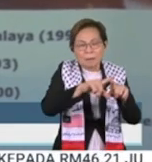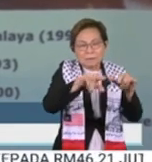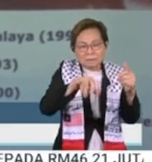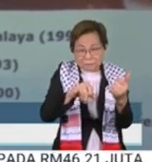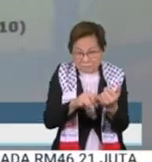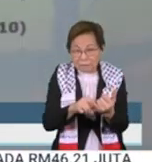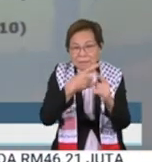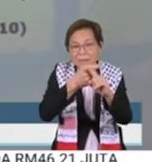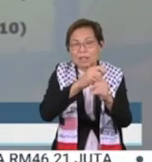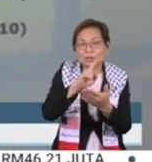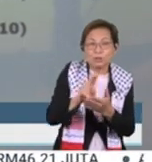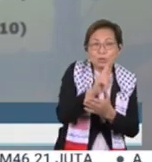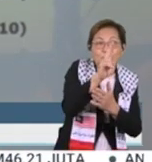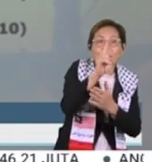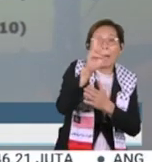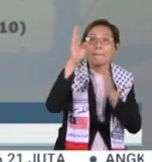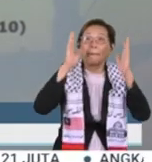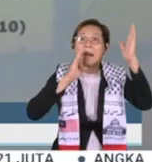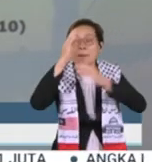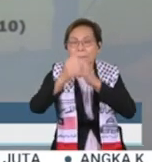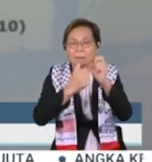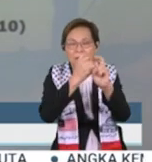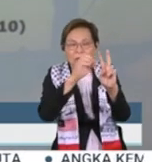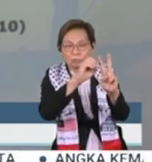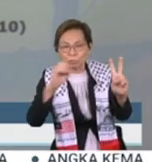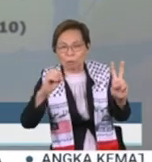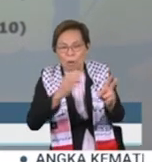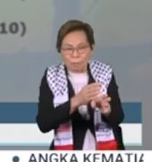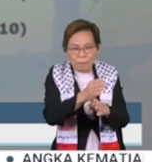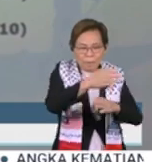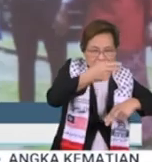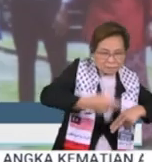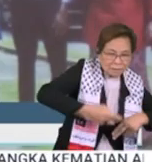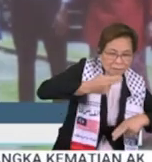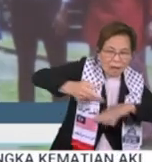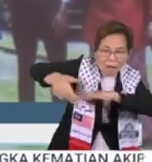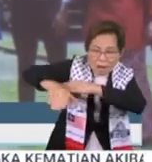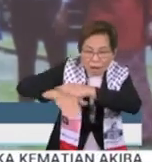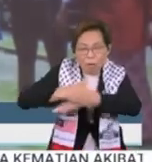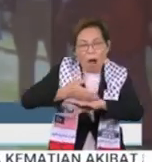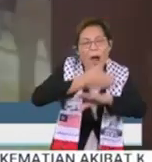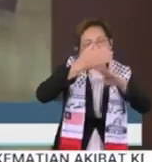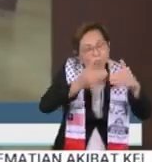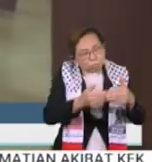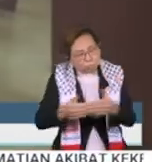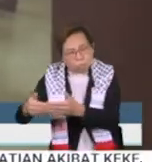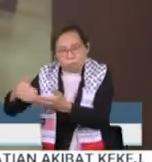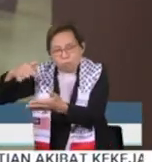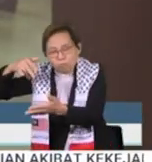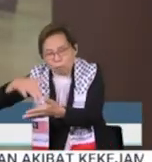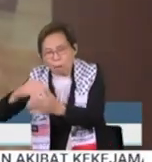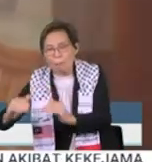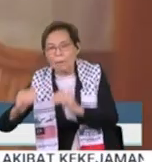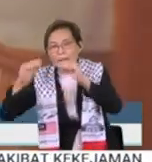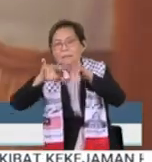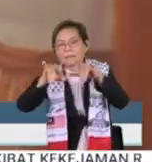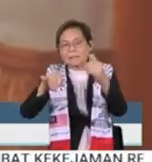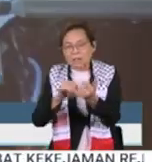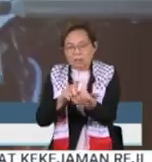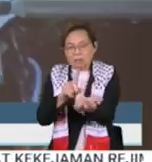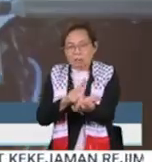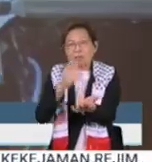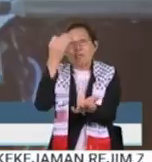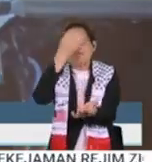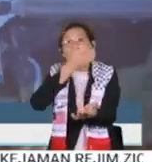ijazah sarjana dari Universiti Malaya pada tahun 2000 dalam bidang sejarah maritim sebelum melanjutkan pengajian ke peringkat ijazah